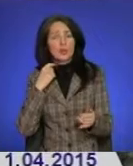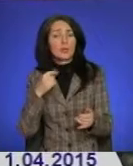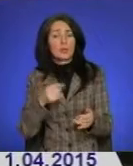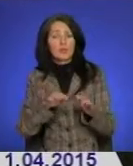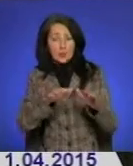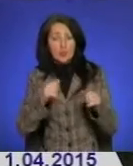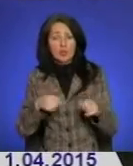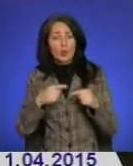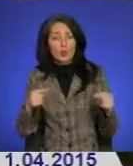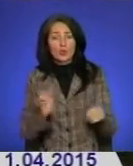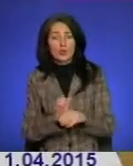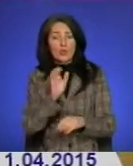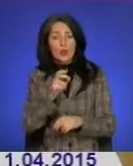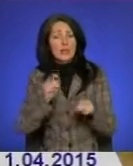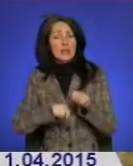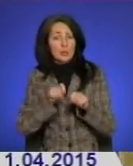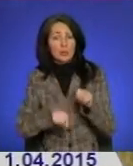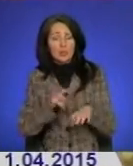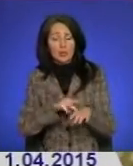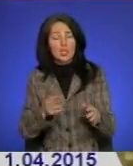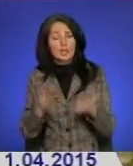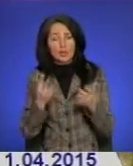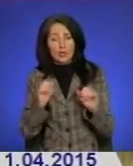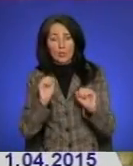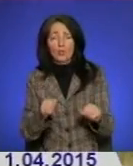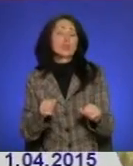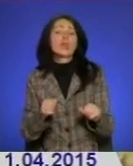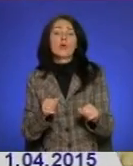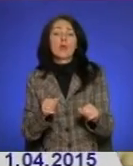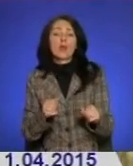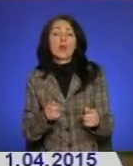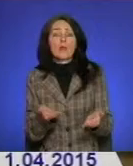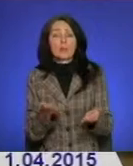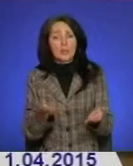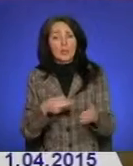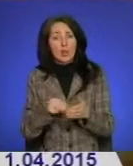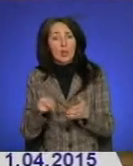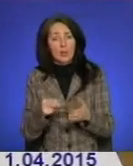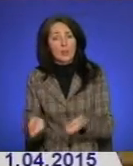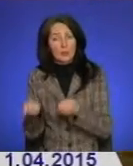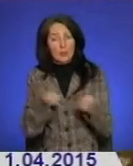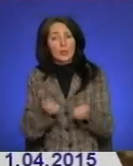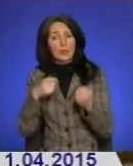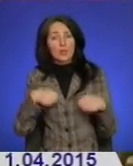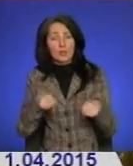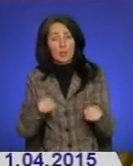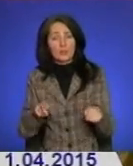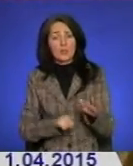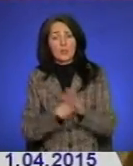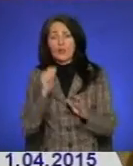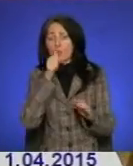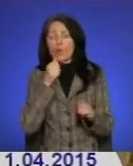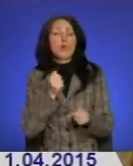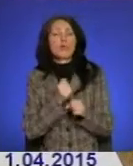продукцію направили на експертизу. Правоохоронці встановлюють можливі канали її постачання. До слова, з початку року співробітники управління боротьби з